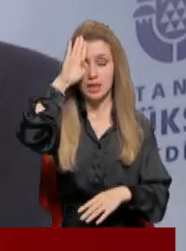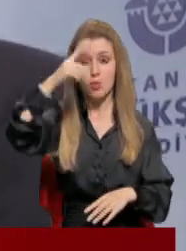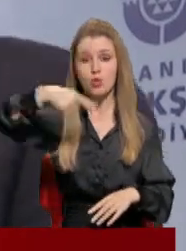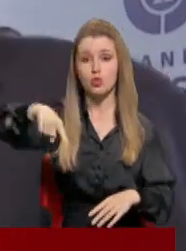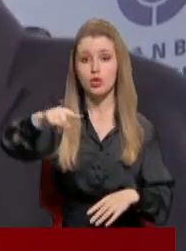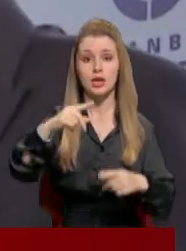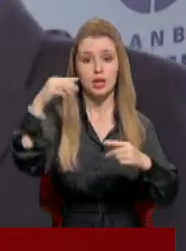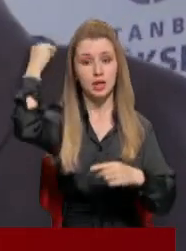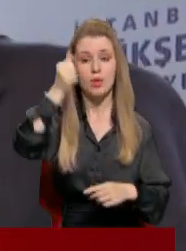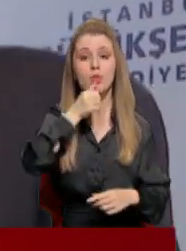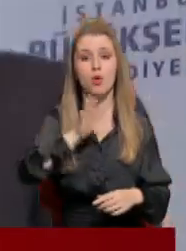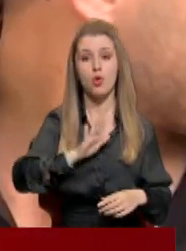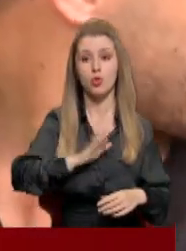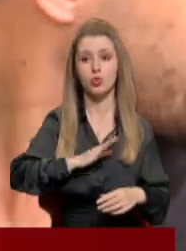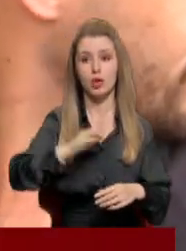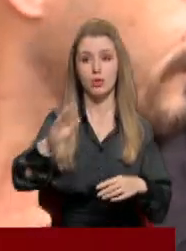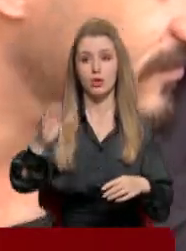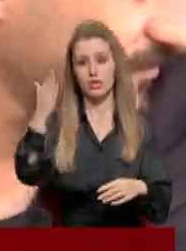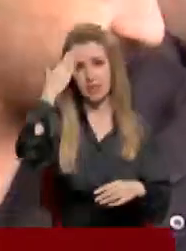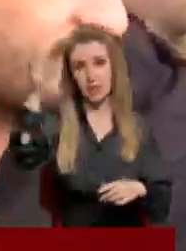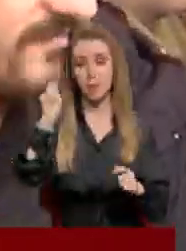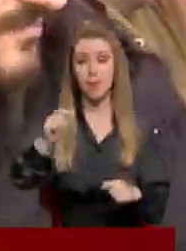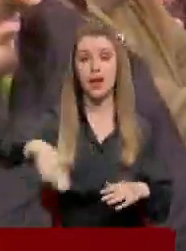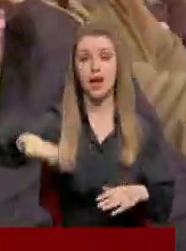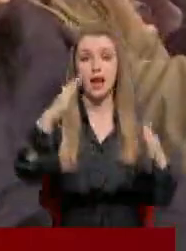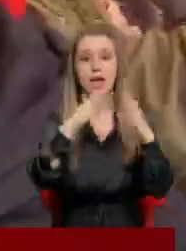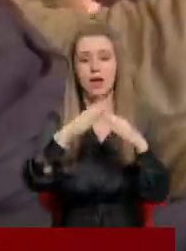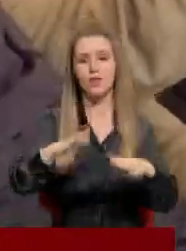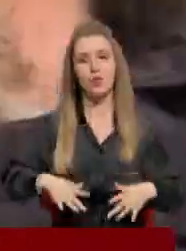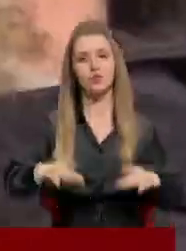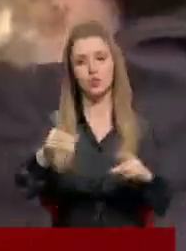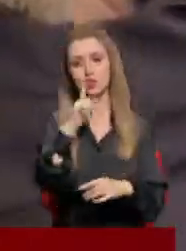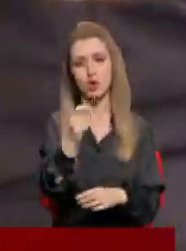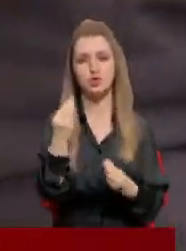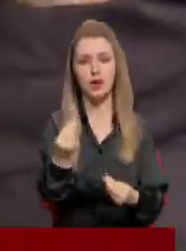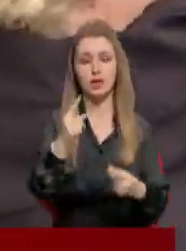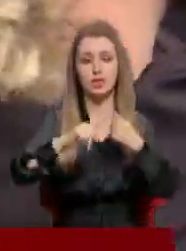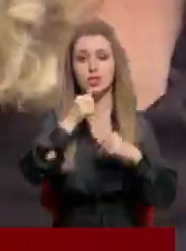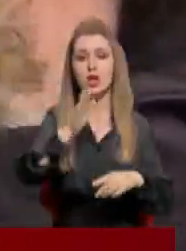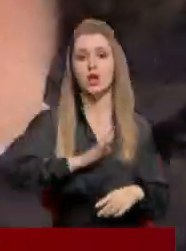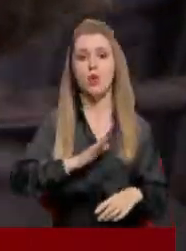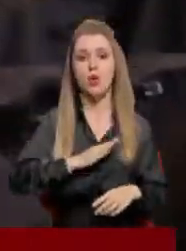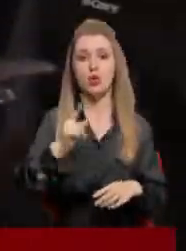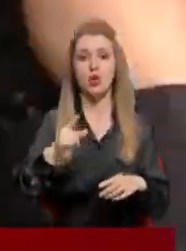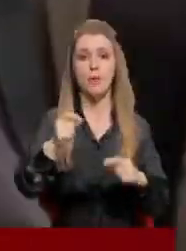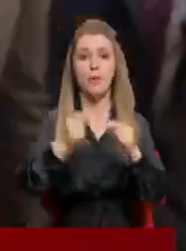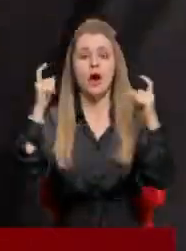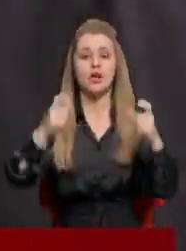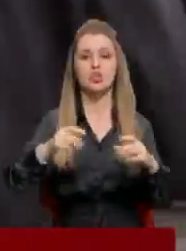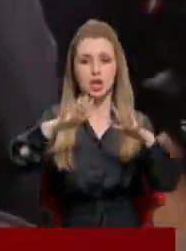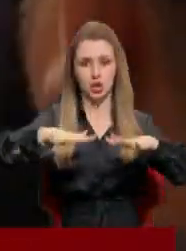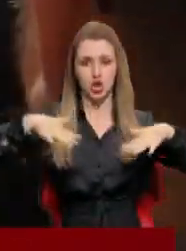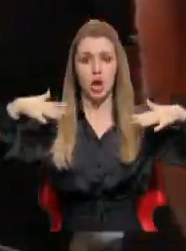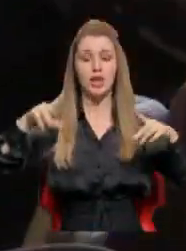İstanbulluları Ekrem İmamoğlu'yla el ele selamladı. Her eve huzur sözü verdi. Kemal Kılıçdaroğlu Bağcılar'daki